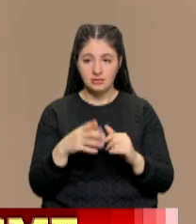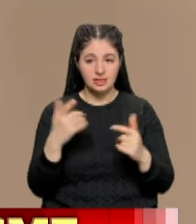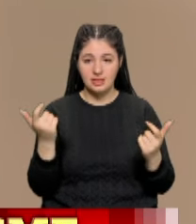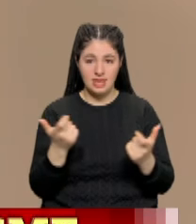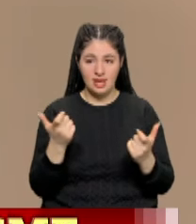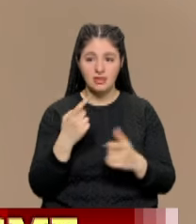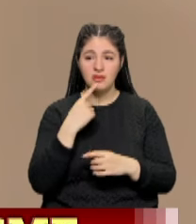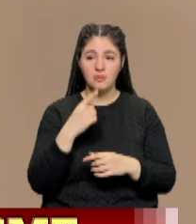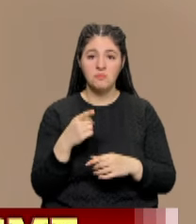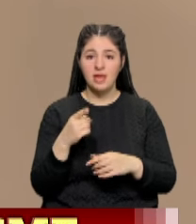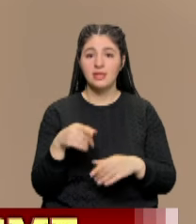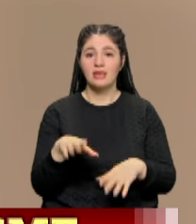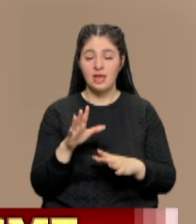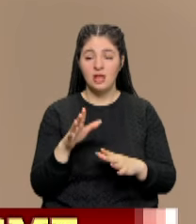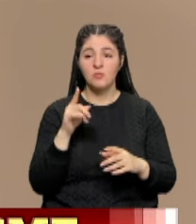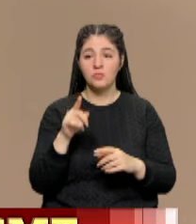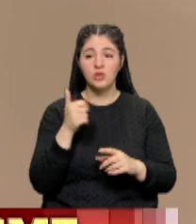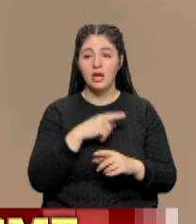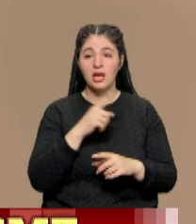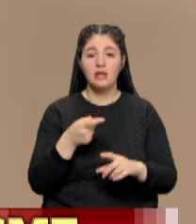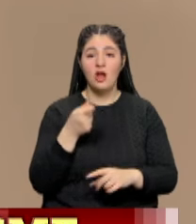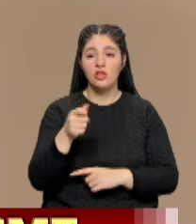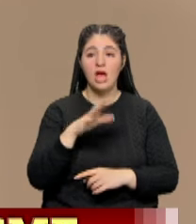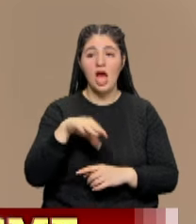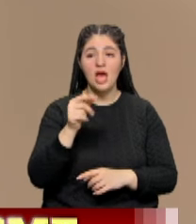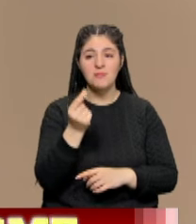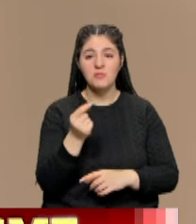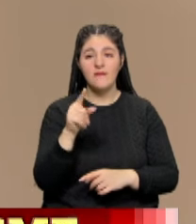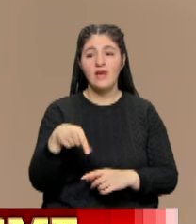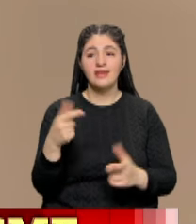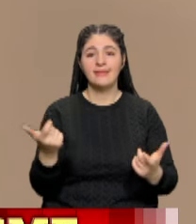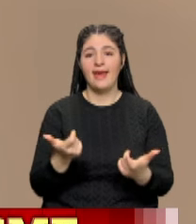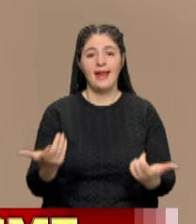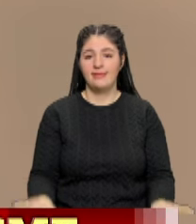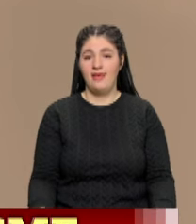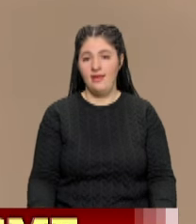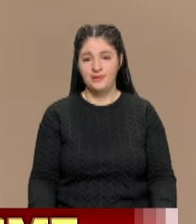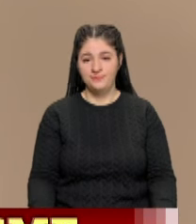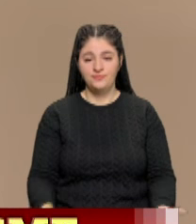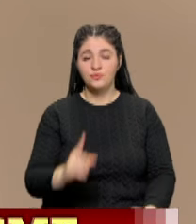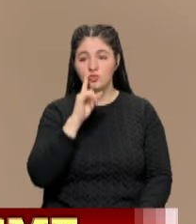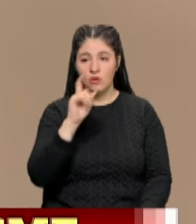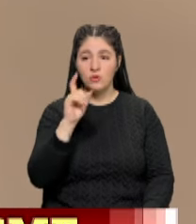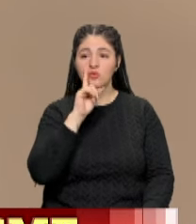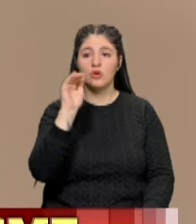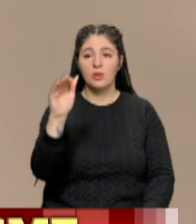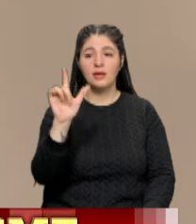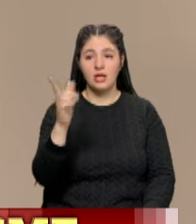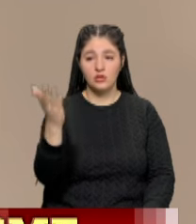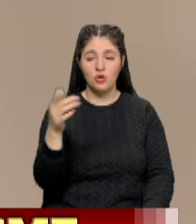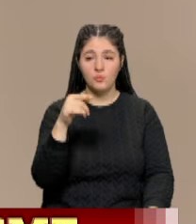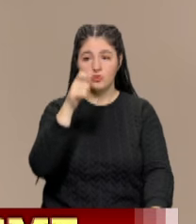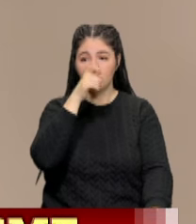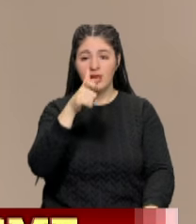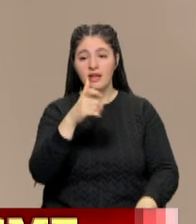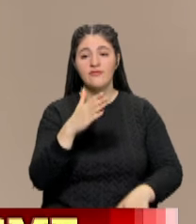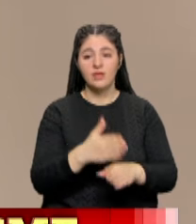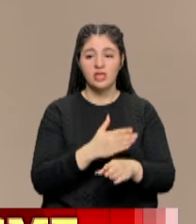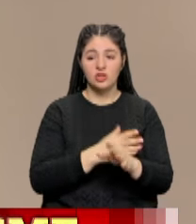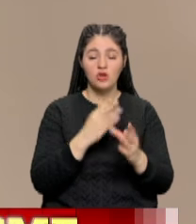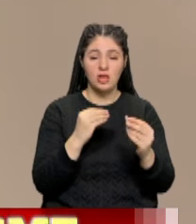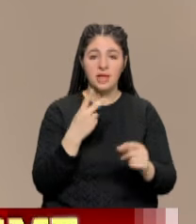nerede demekten ziyade bugüne kadar ödenen her kuruş verginin nerede olduğunu sormak, sorgulamak gerekmektedir. Bu ülkenin